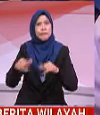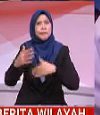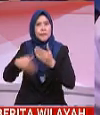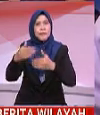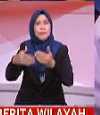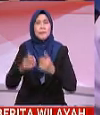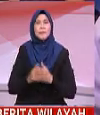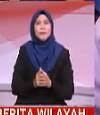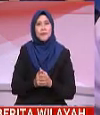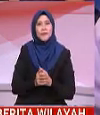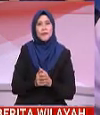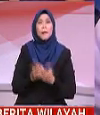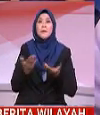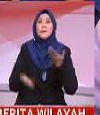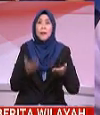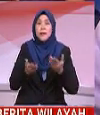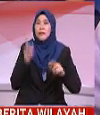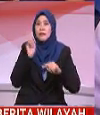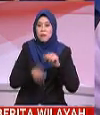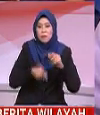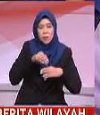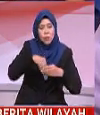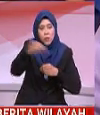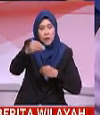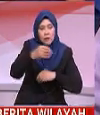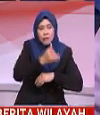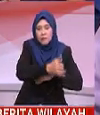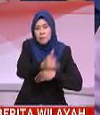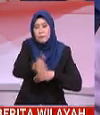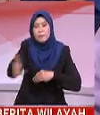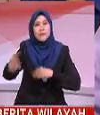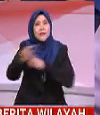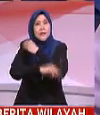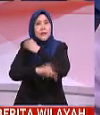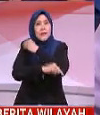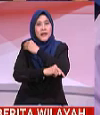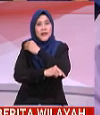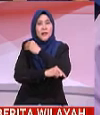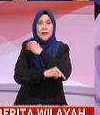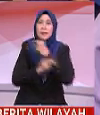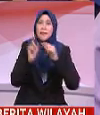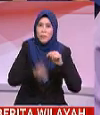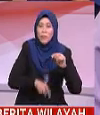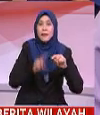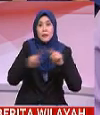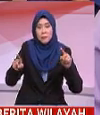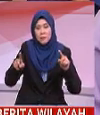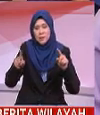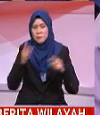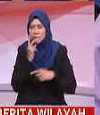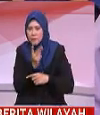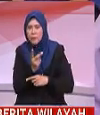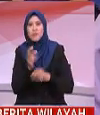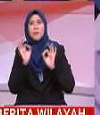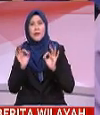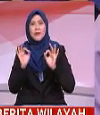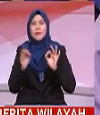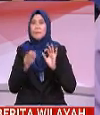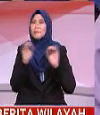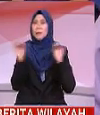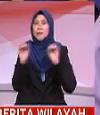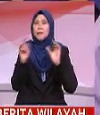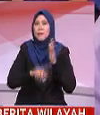sebagiannya akibat daripada larangan rentas daerah, larangan rentas negeri sedikit sebanyak. Tapi secara keseluruhannya tidak